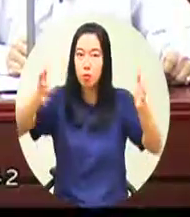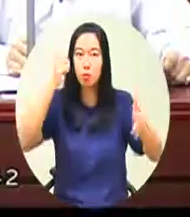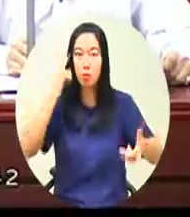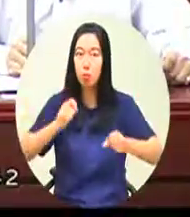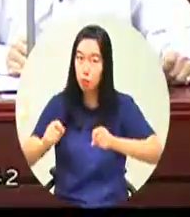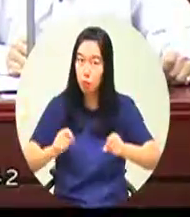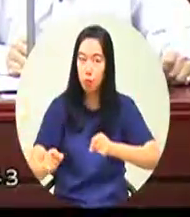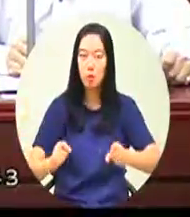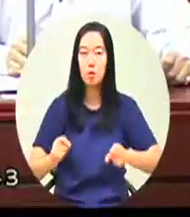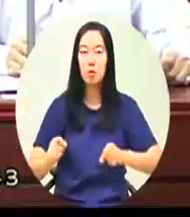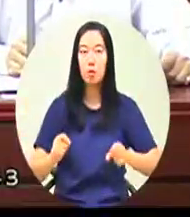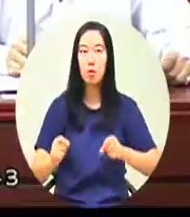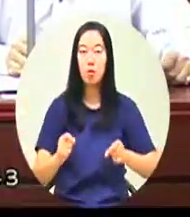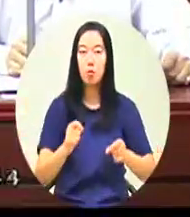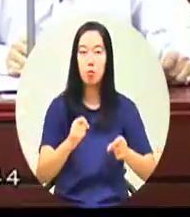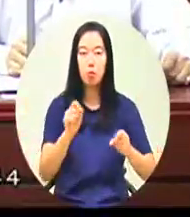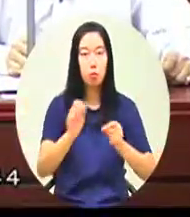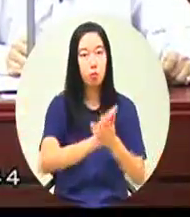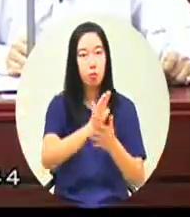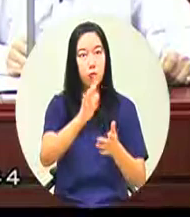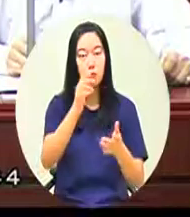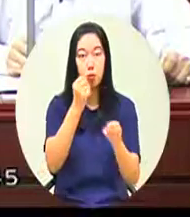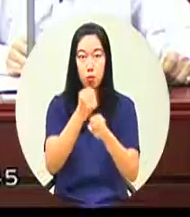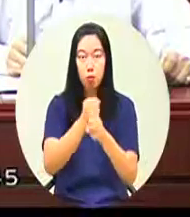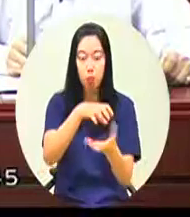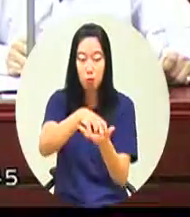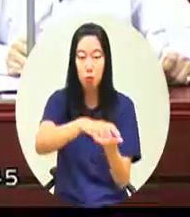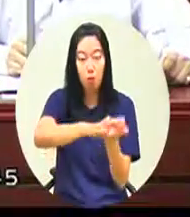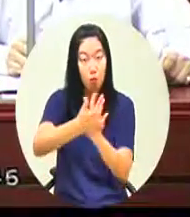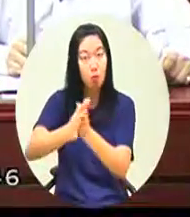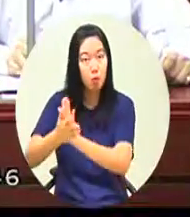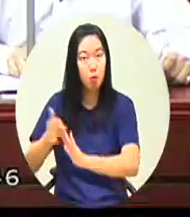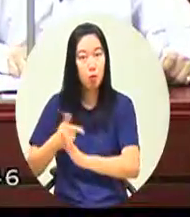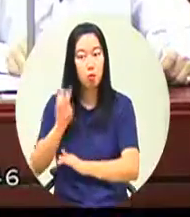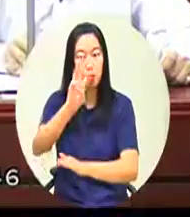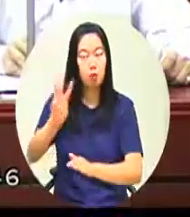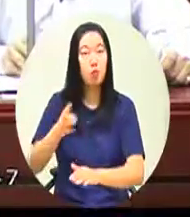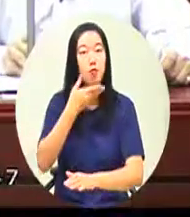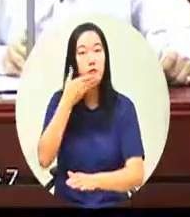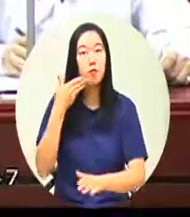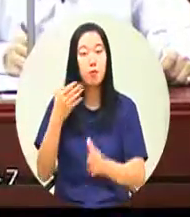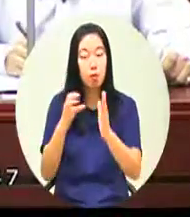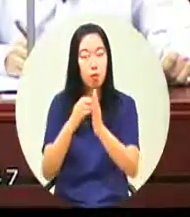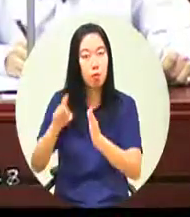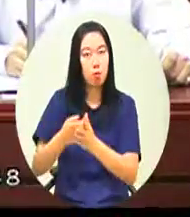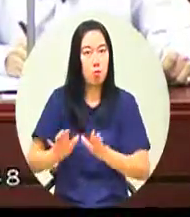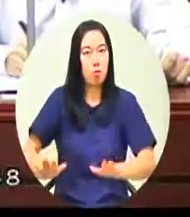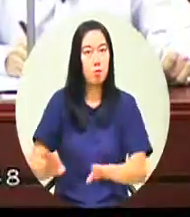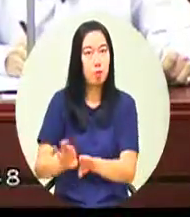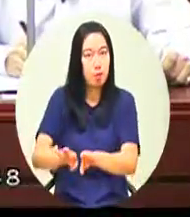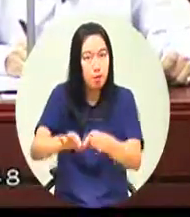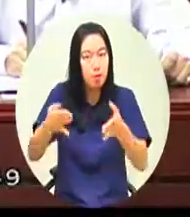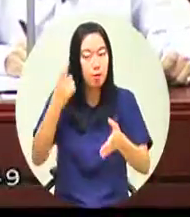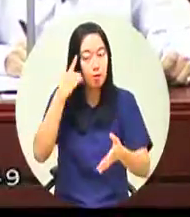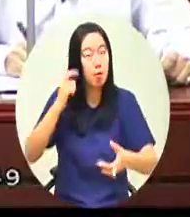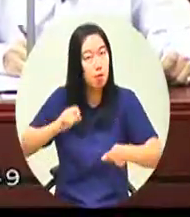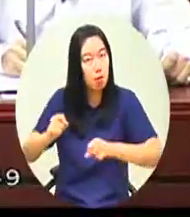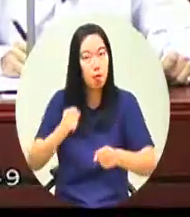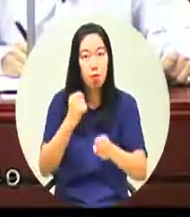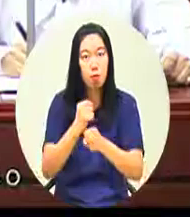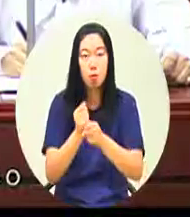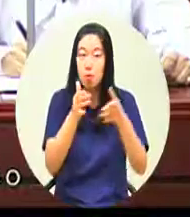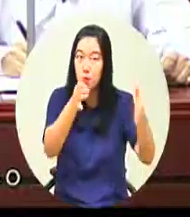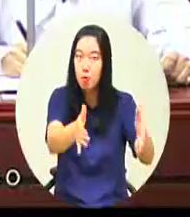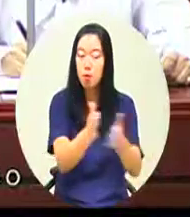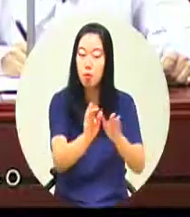即个非都市计划一寡相关的变更编定，所以阮水利局可能会先。目前已经开始着手先开始处理这个